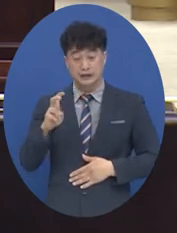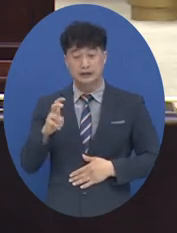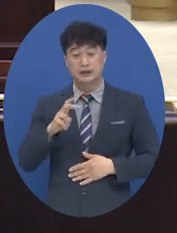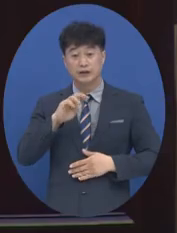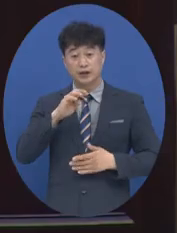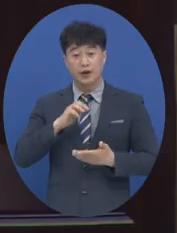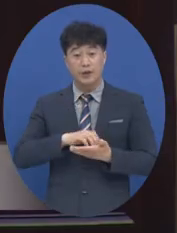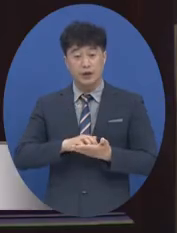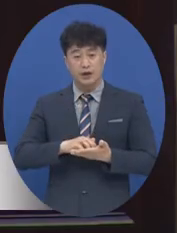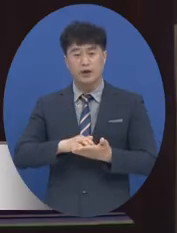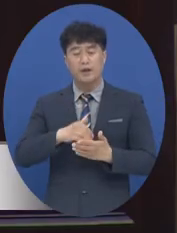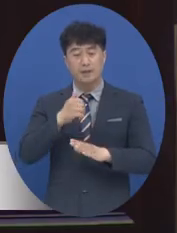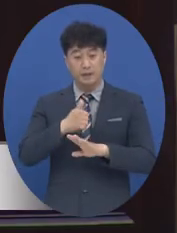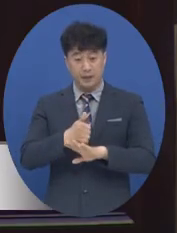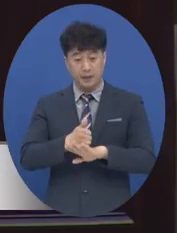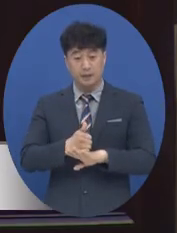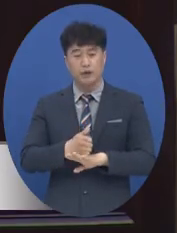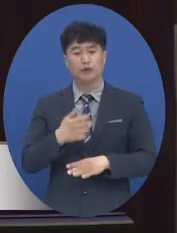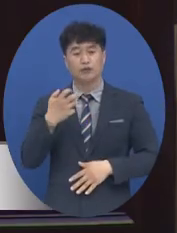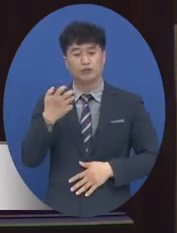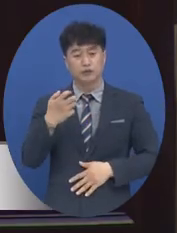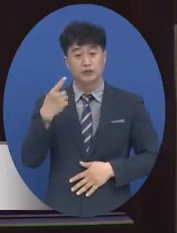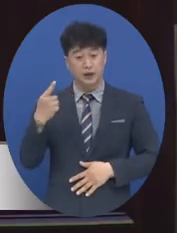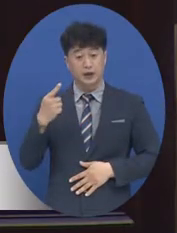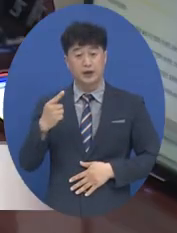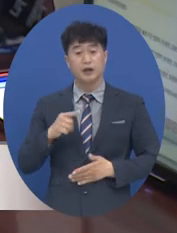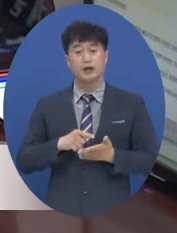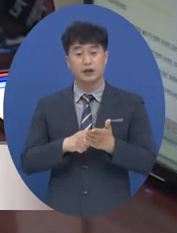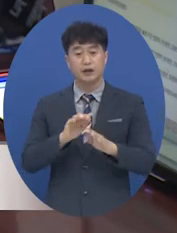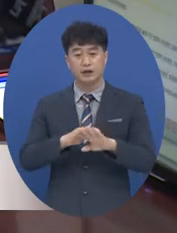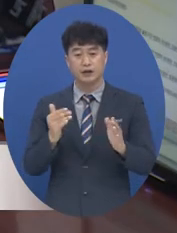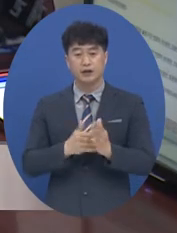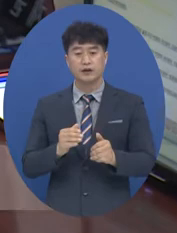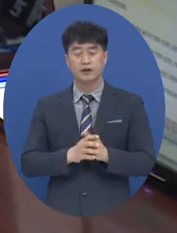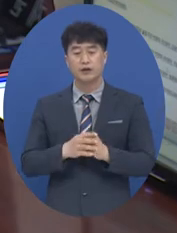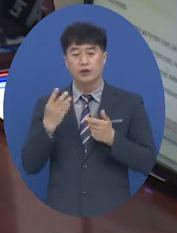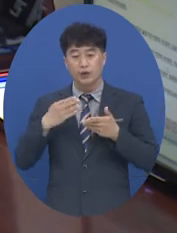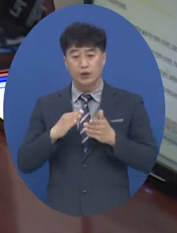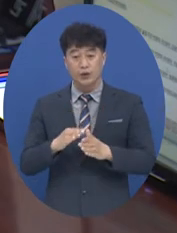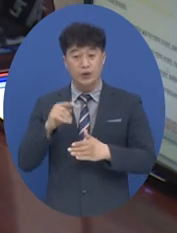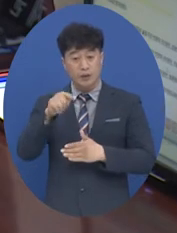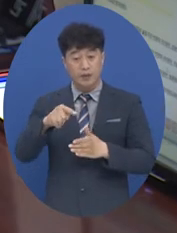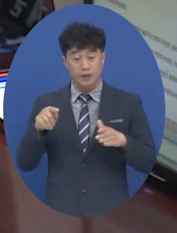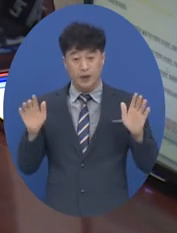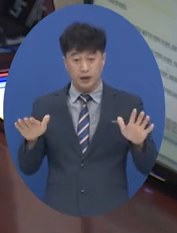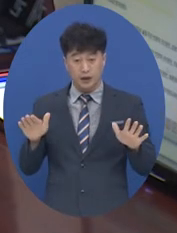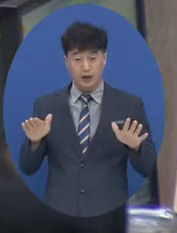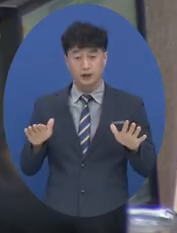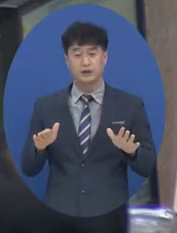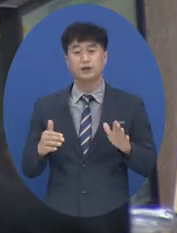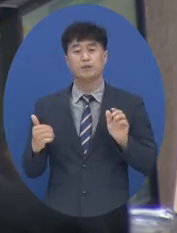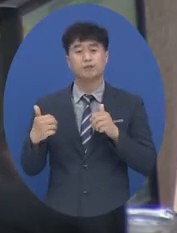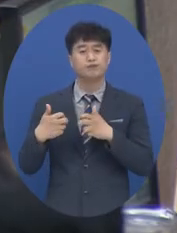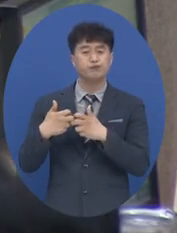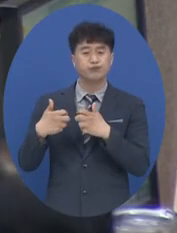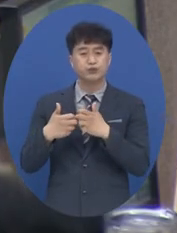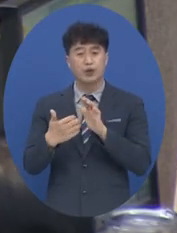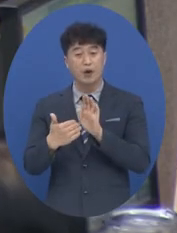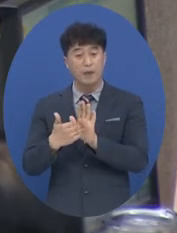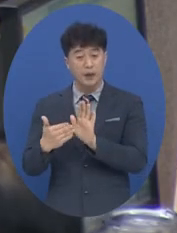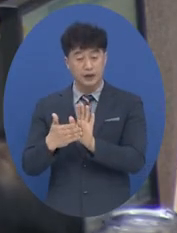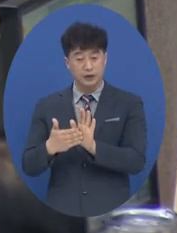등총 91개 안건을 통과시켰습니다. 경기도 야생조류 충돌 예방 조례안은